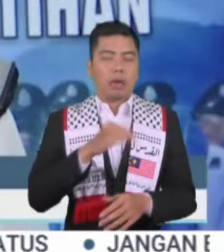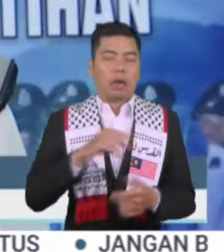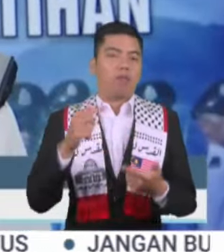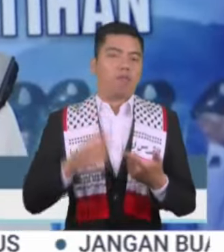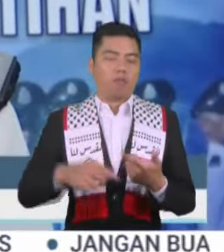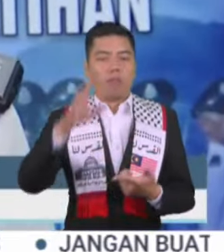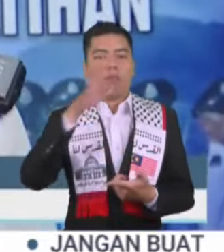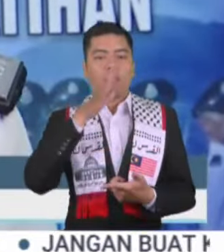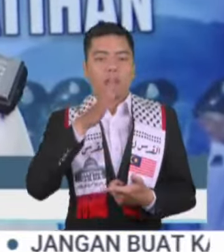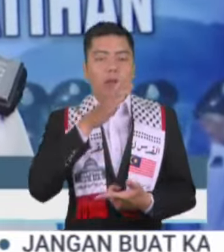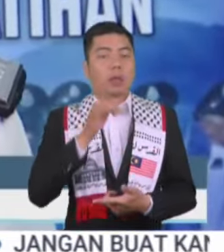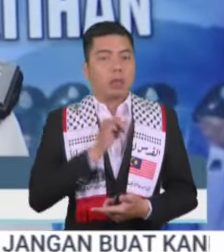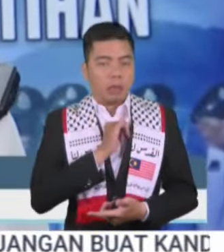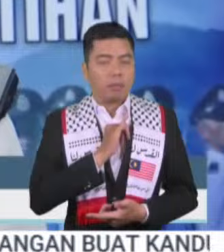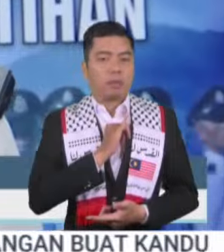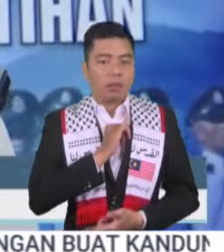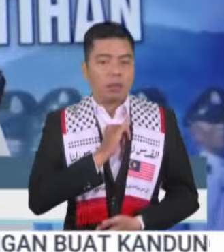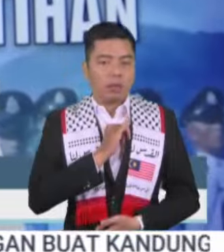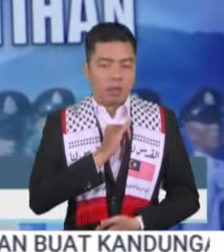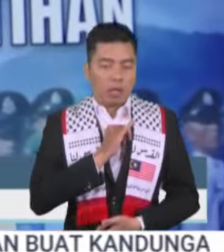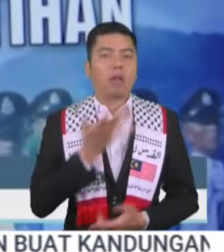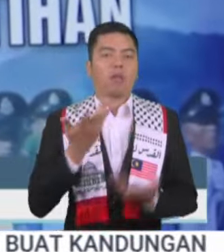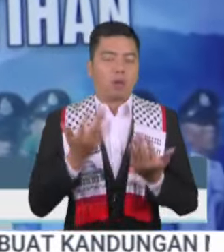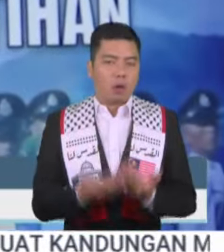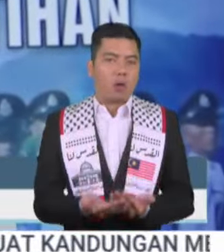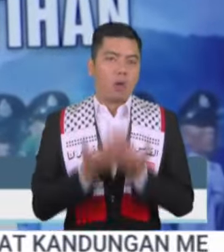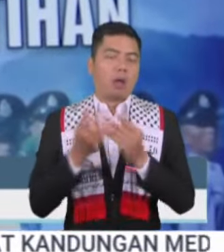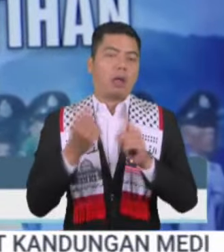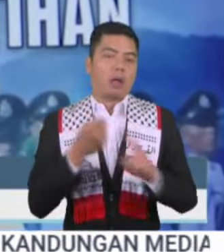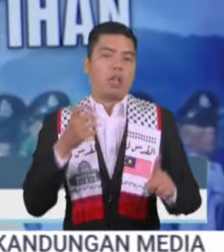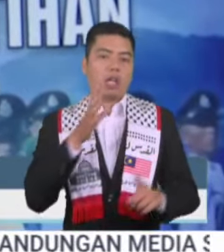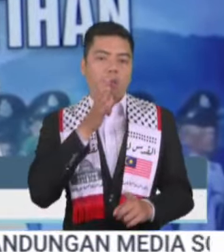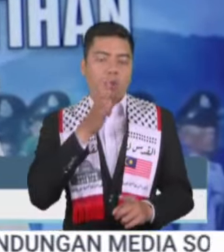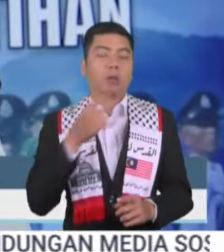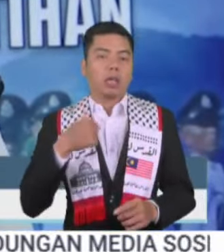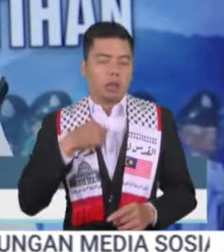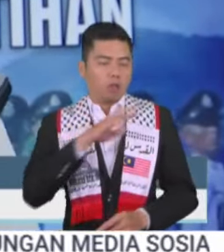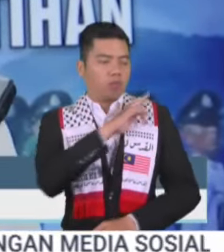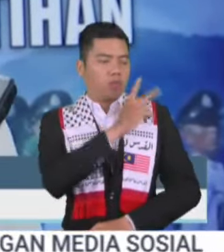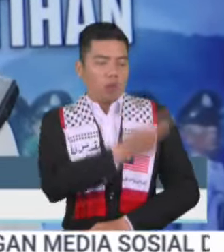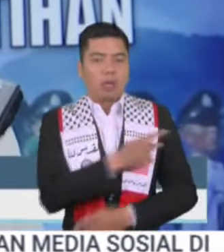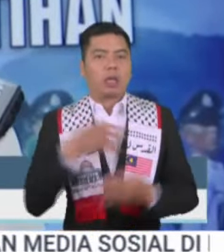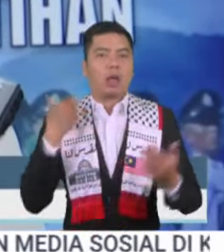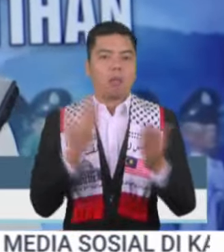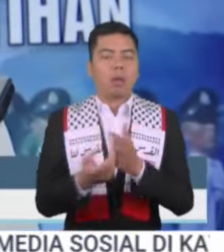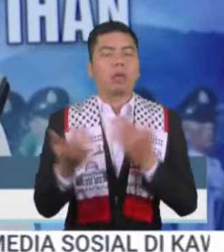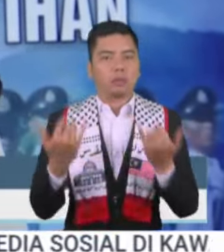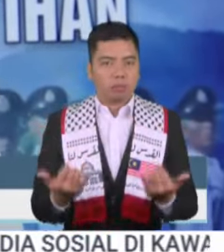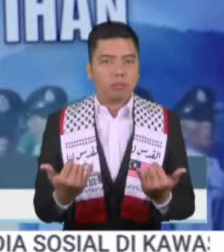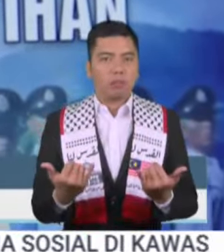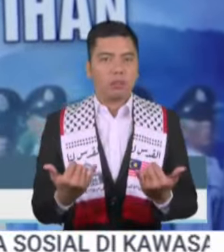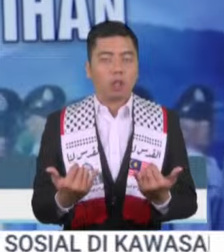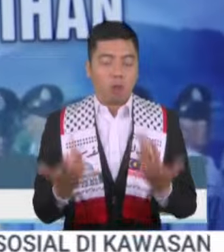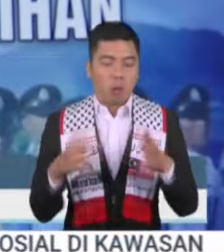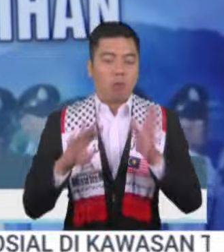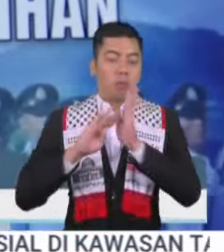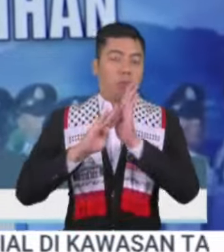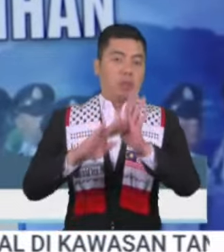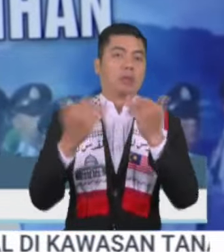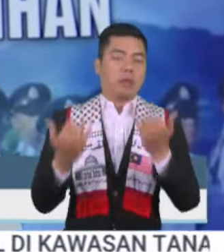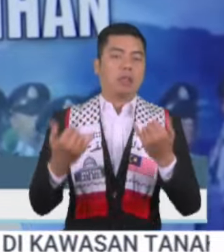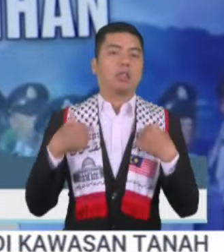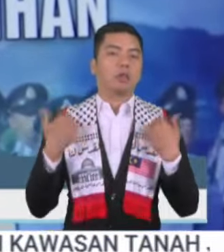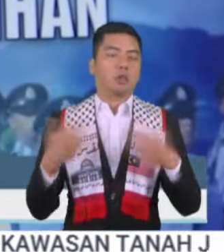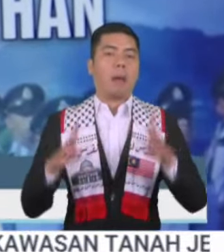saya sendirilah jadi ibu saya yang dari doa ibu saya saya menjadi kuat sampai sekarang dan terbukti saya berjaya untuk